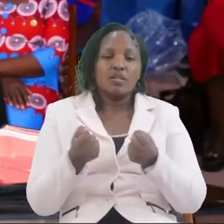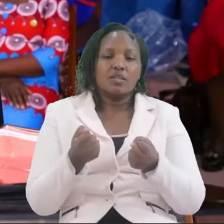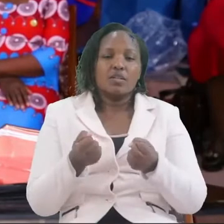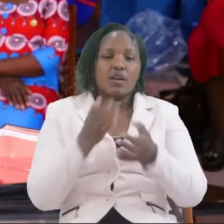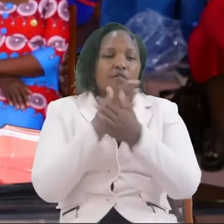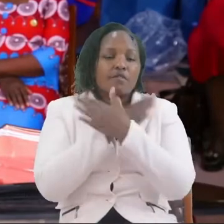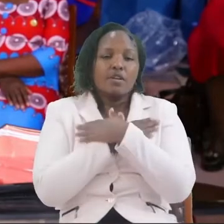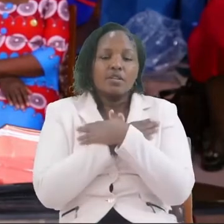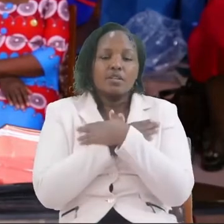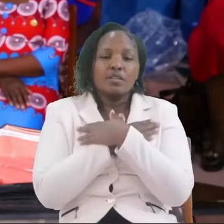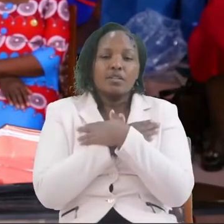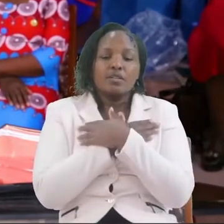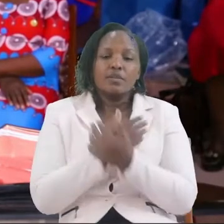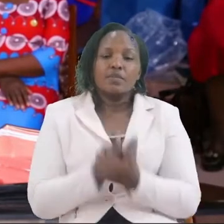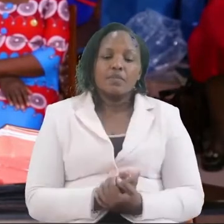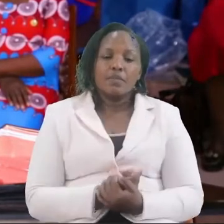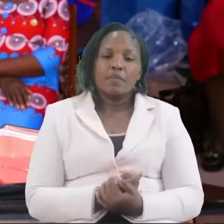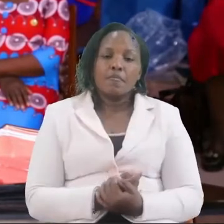marafiki,